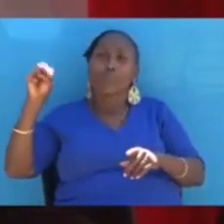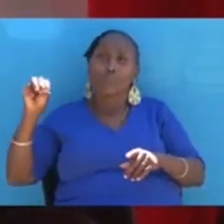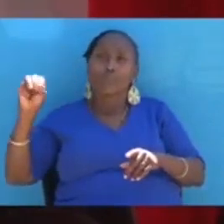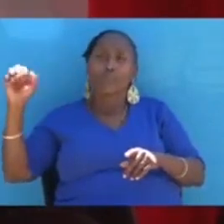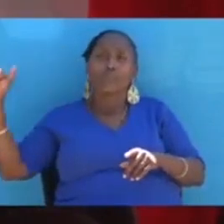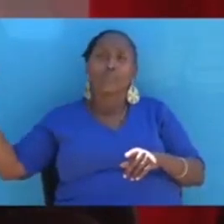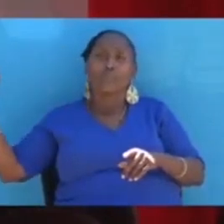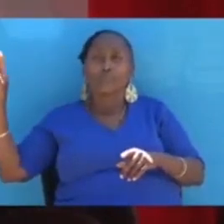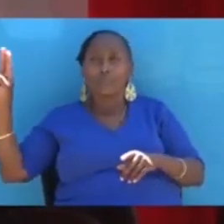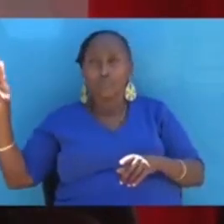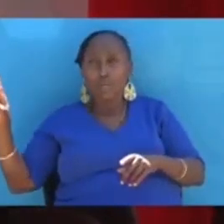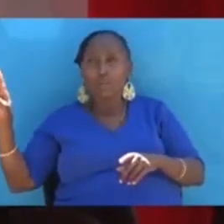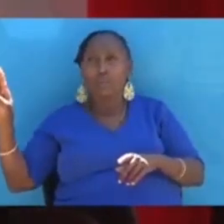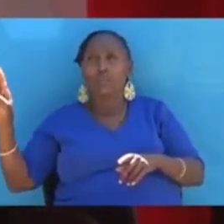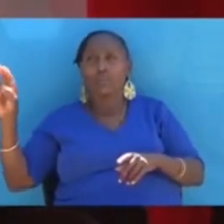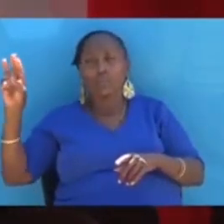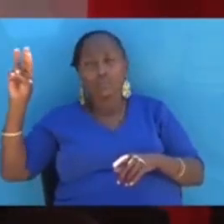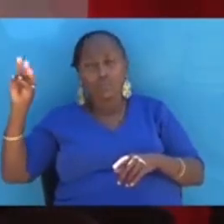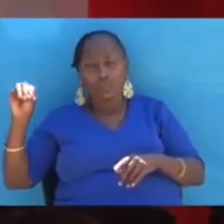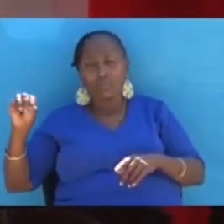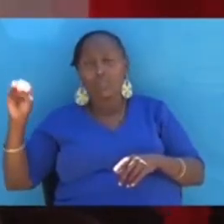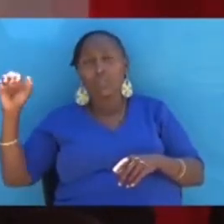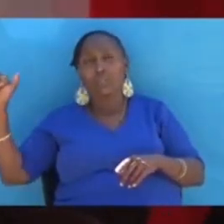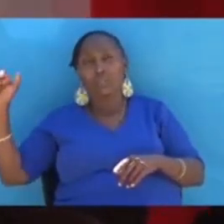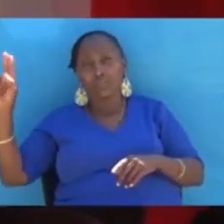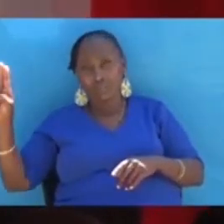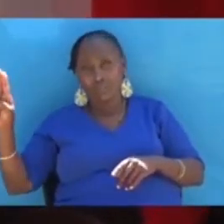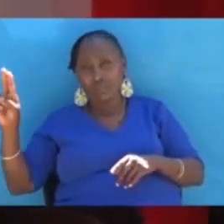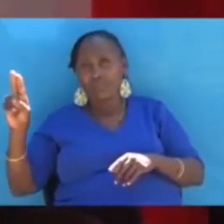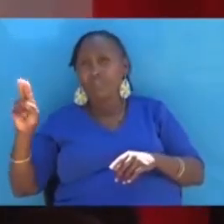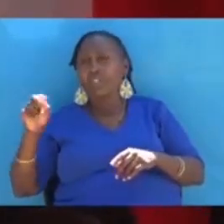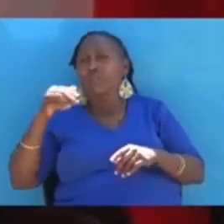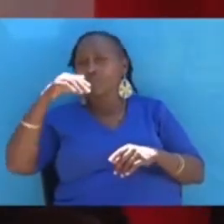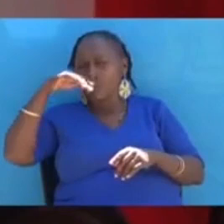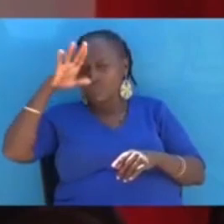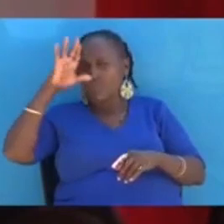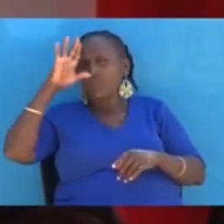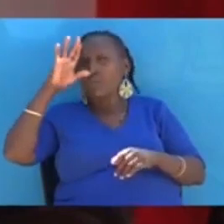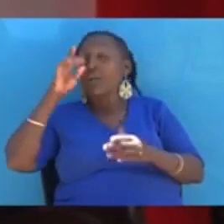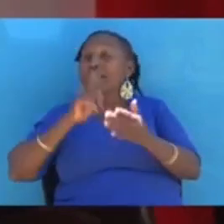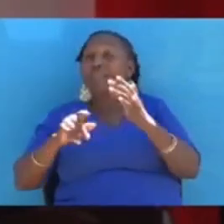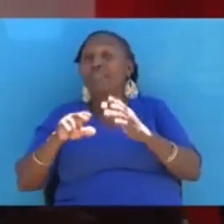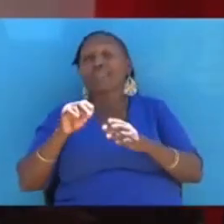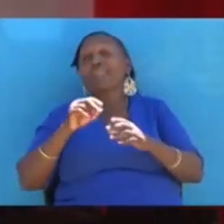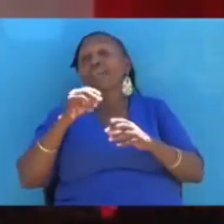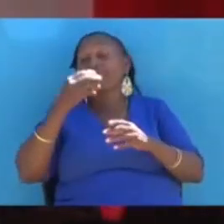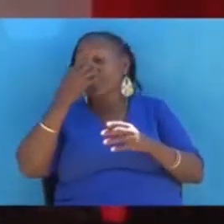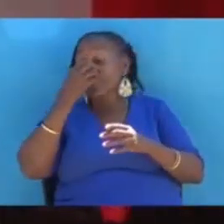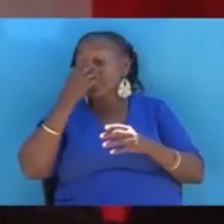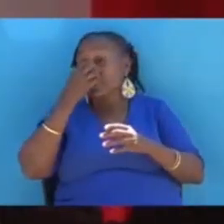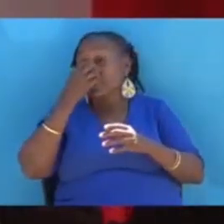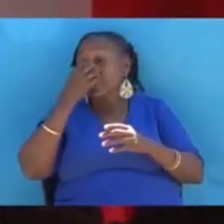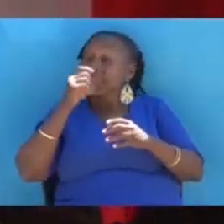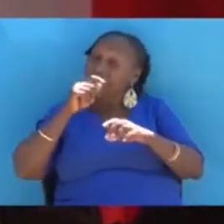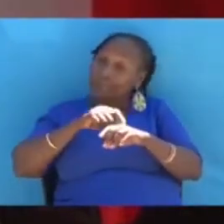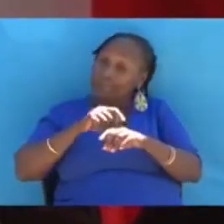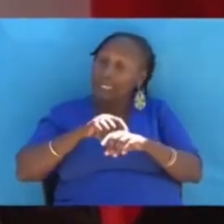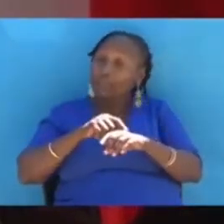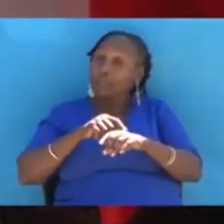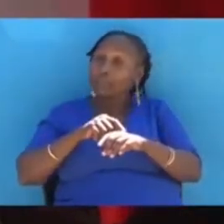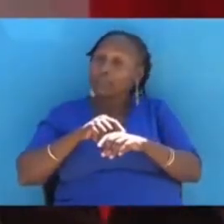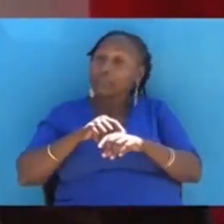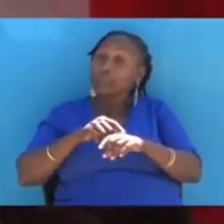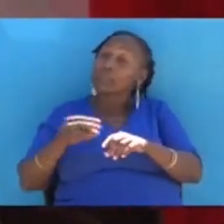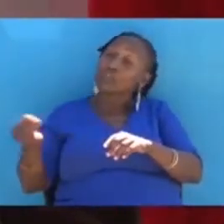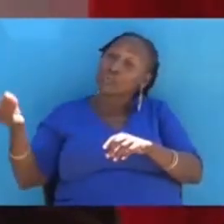wakauziwa uoga na propaganda na fitina ati ya kwamba Rais William Ruto akichaguliwa